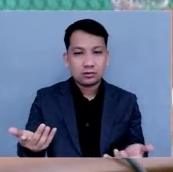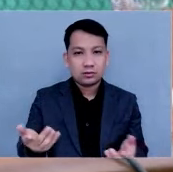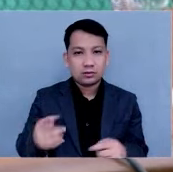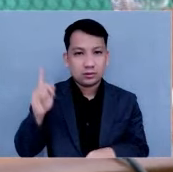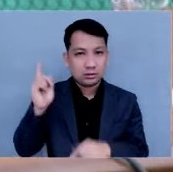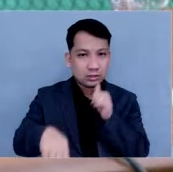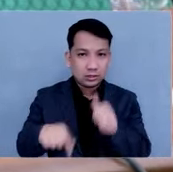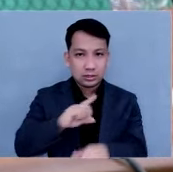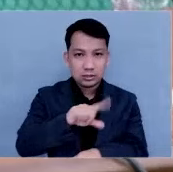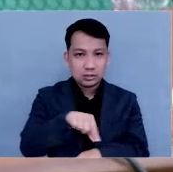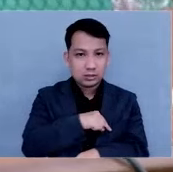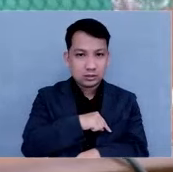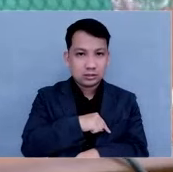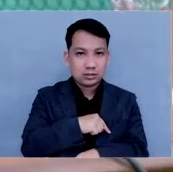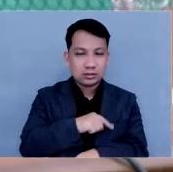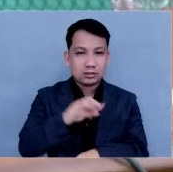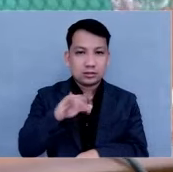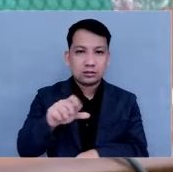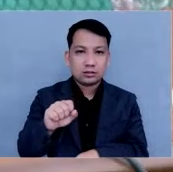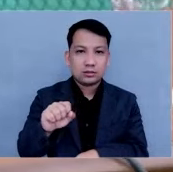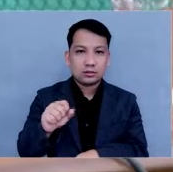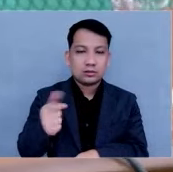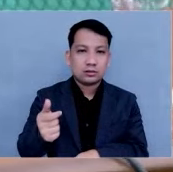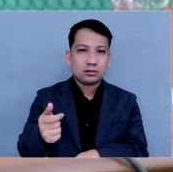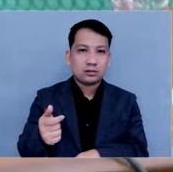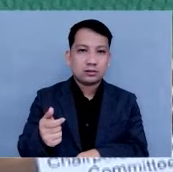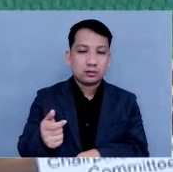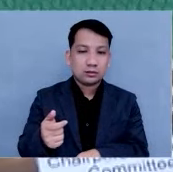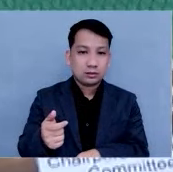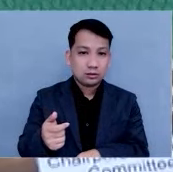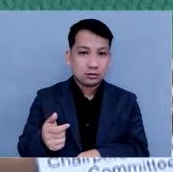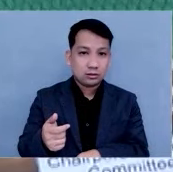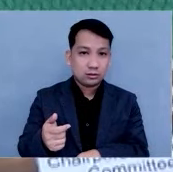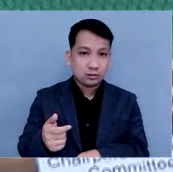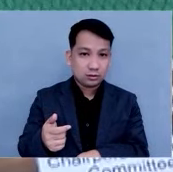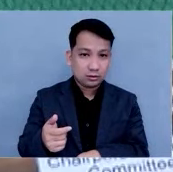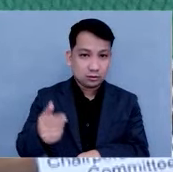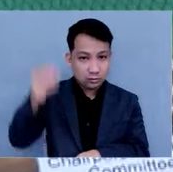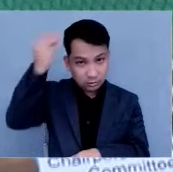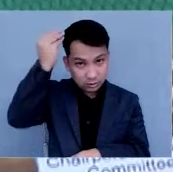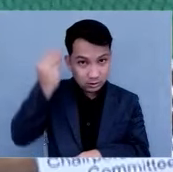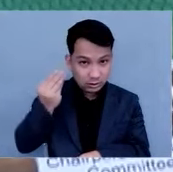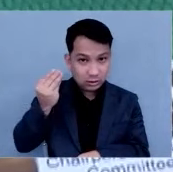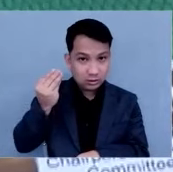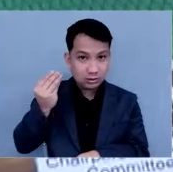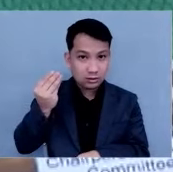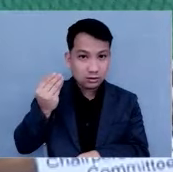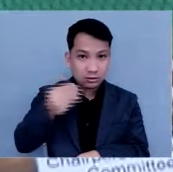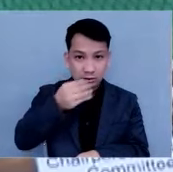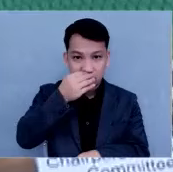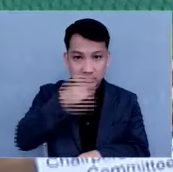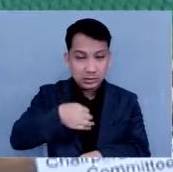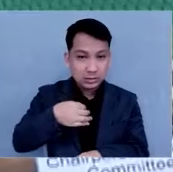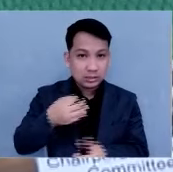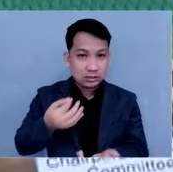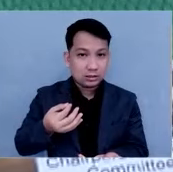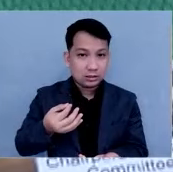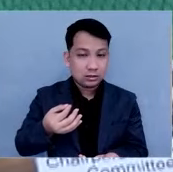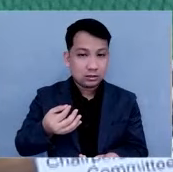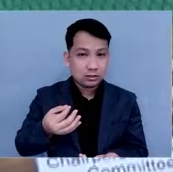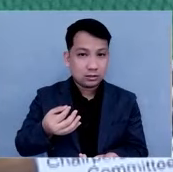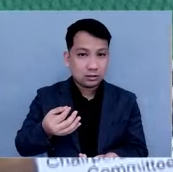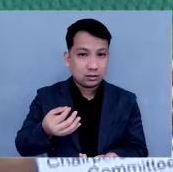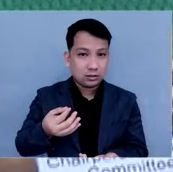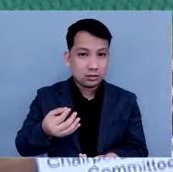magha poal Test wala sir pag sinabing hair sir hair lang talaga sa ulo Yes sir Baka pwede Iyung hair sa ilong sa Oo pwede